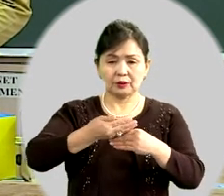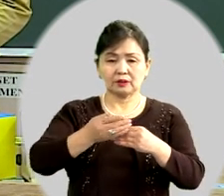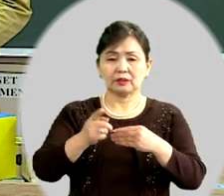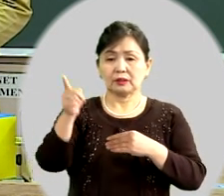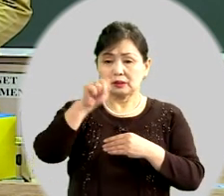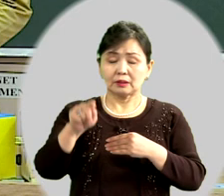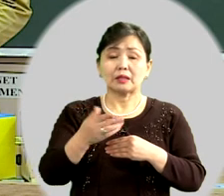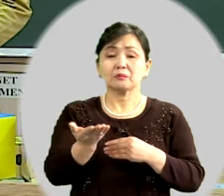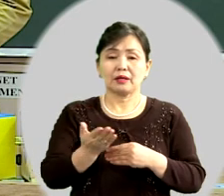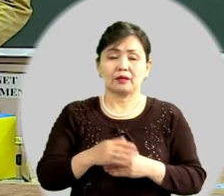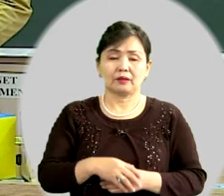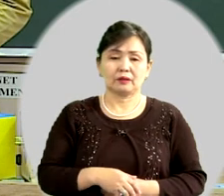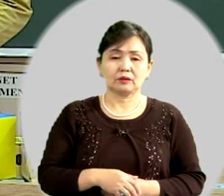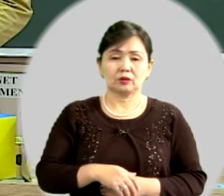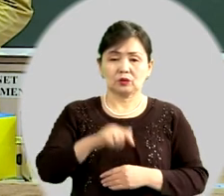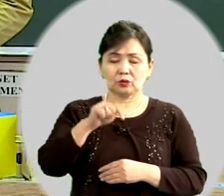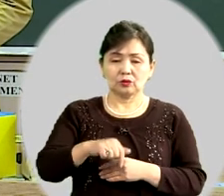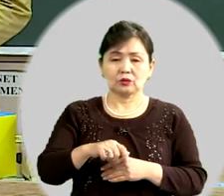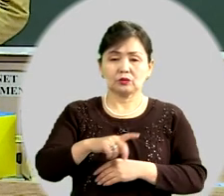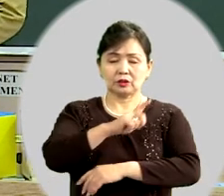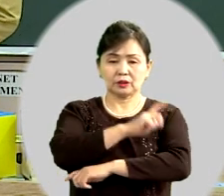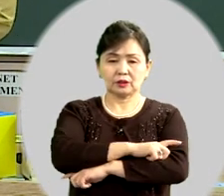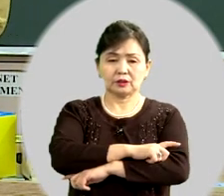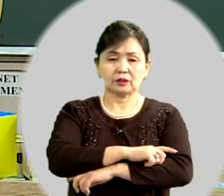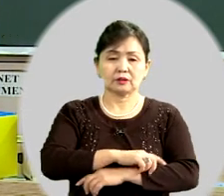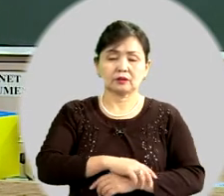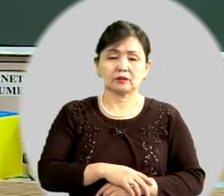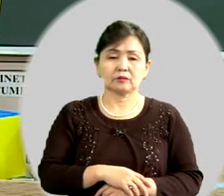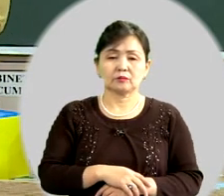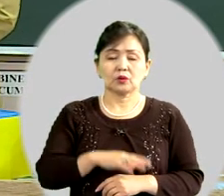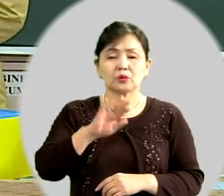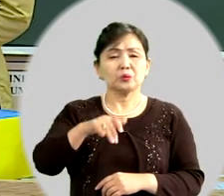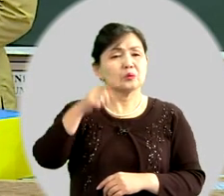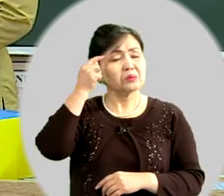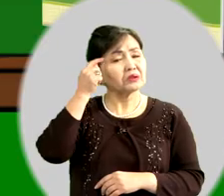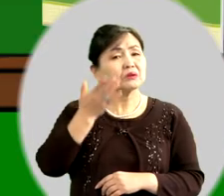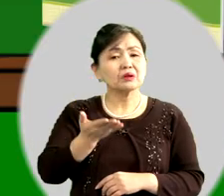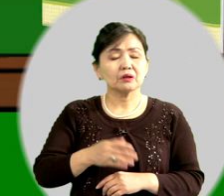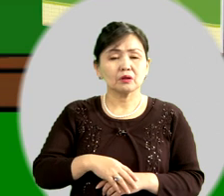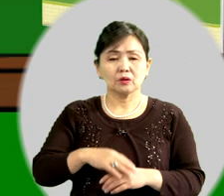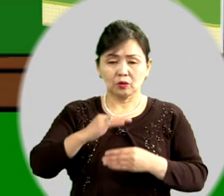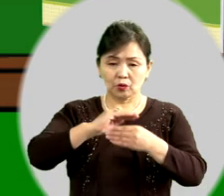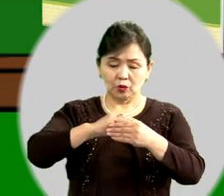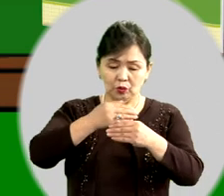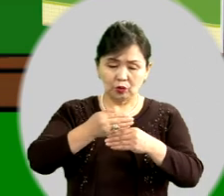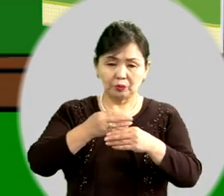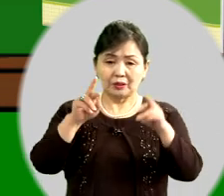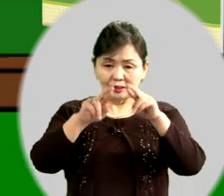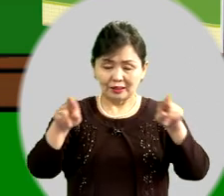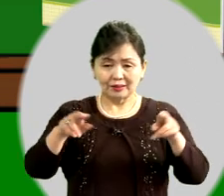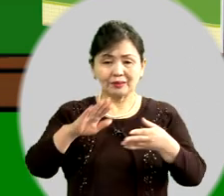талбай. За өнөөдрийн хичээлээр бүгдээрээ юу мэдэх вэ? Кубыг ялган